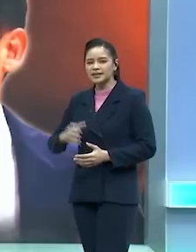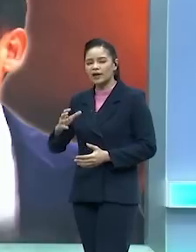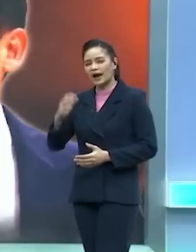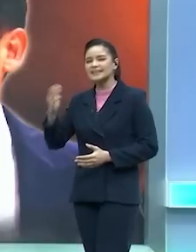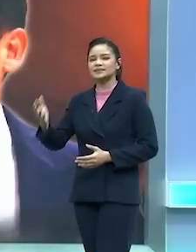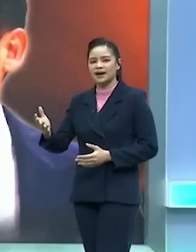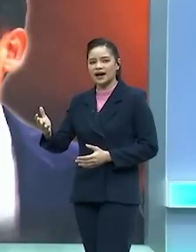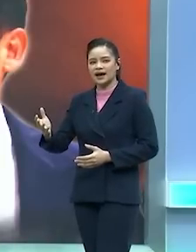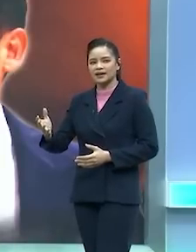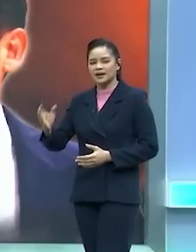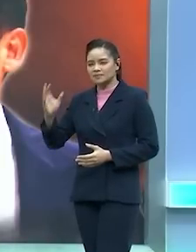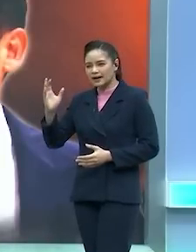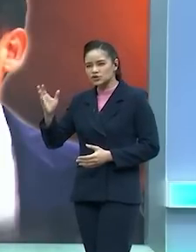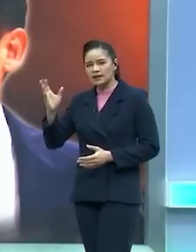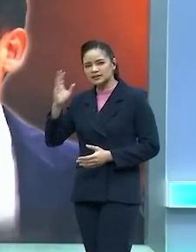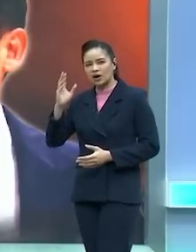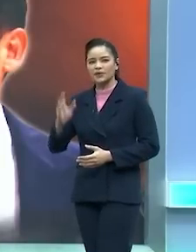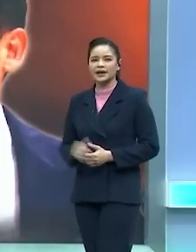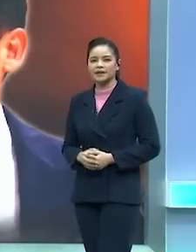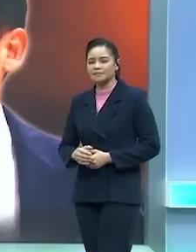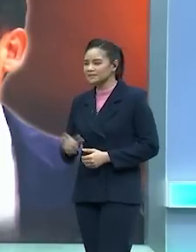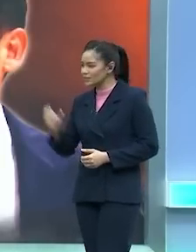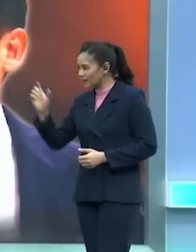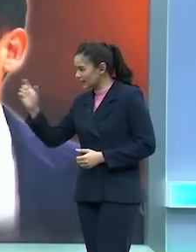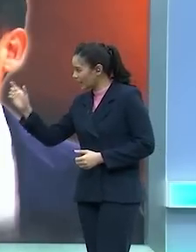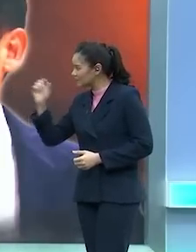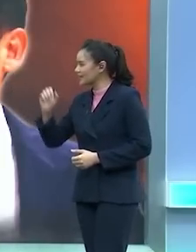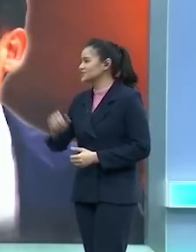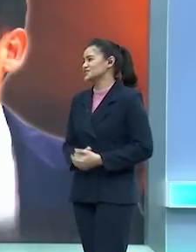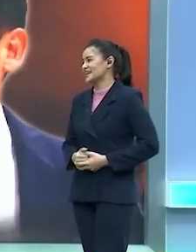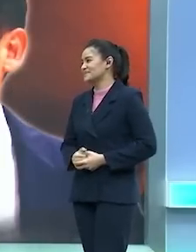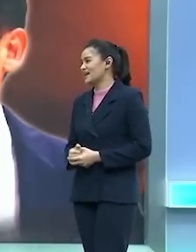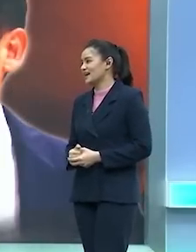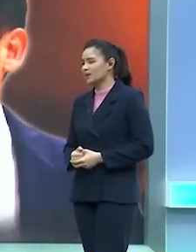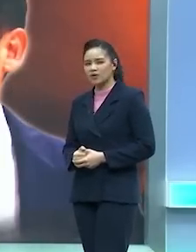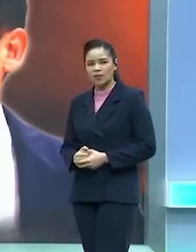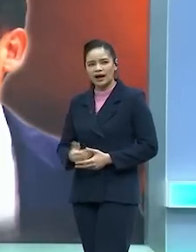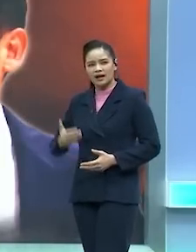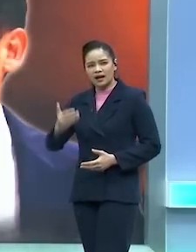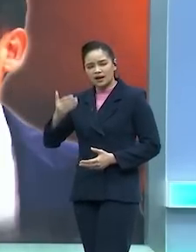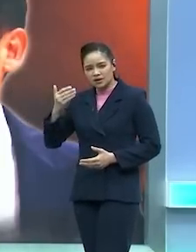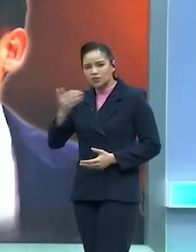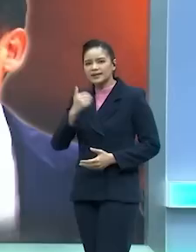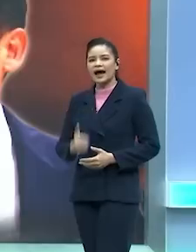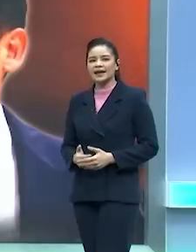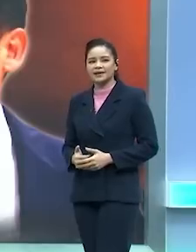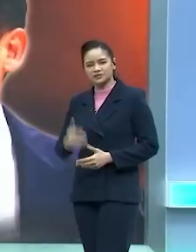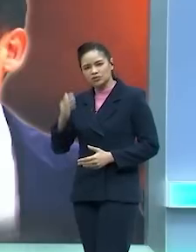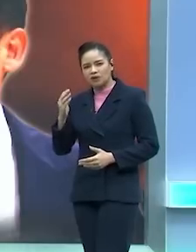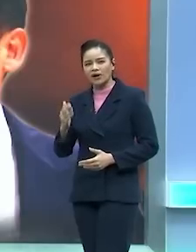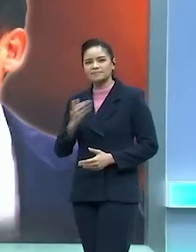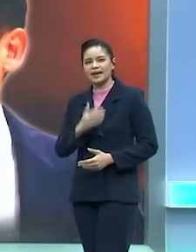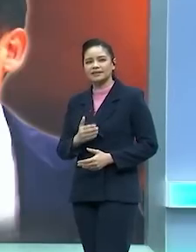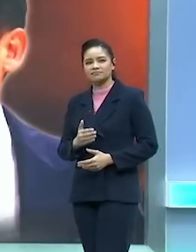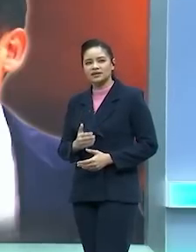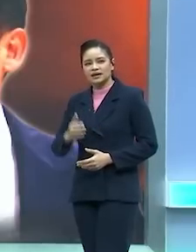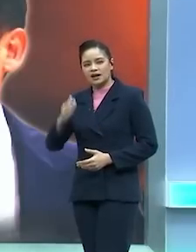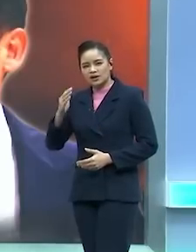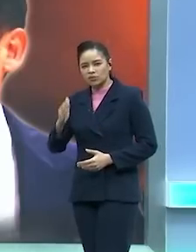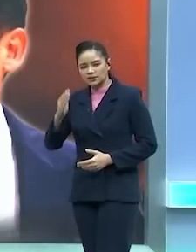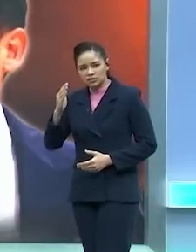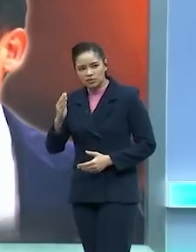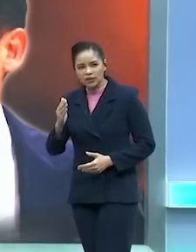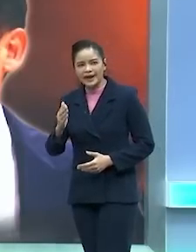มั้ยคุณวิชาก็ให้สัมภาษณ์บางช่วงบางตอนเนี่ยมันมีวาทกรรมที่น่าสนใจมากเขาบอกว่ารูปได้แต่ก็ต้องถอยเป็น